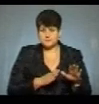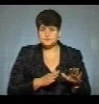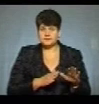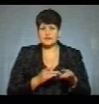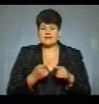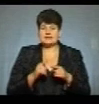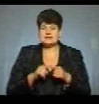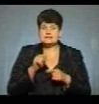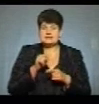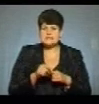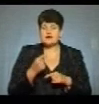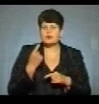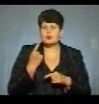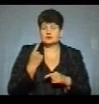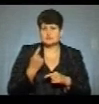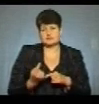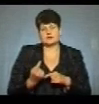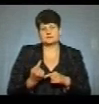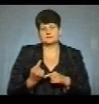Це